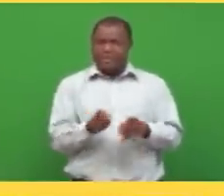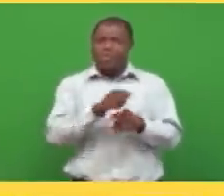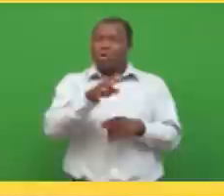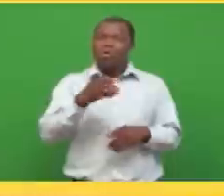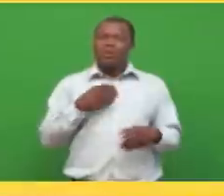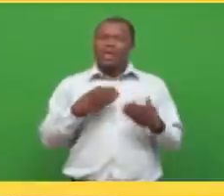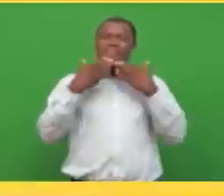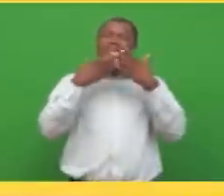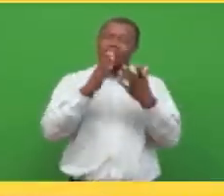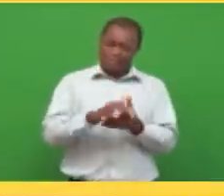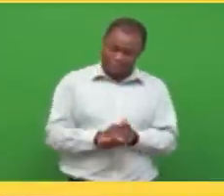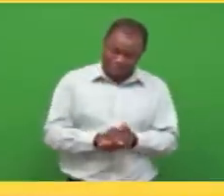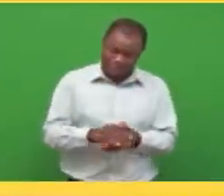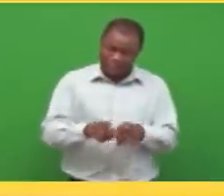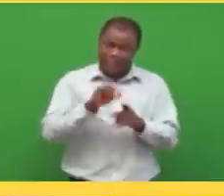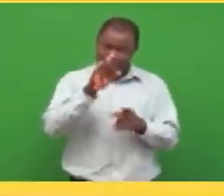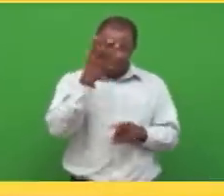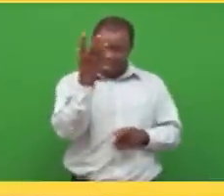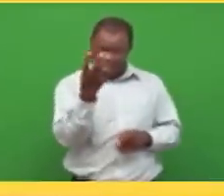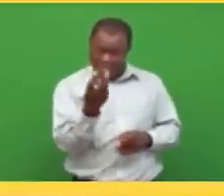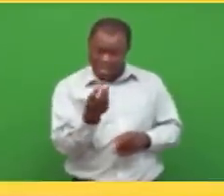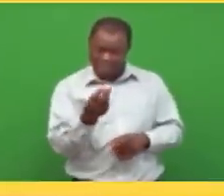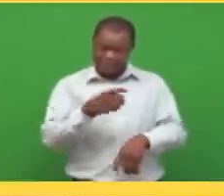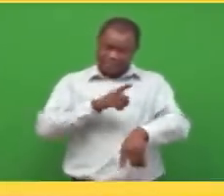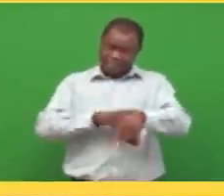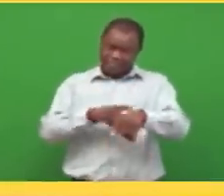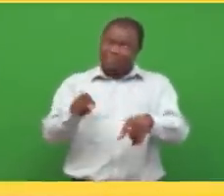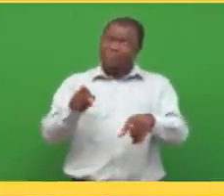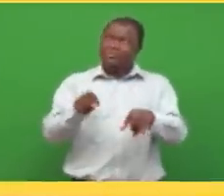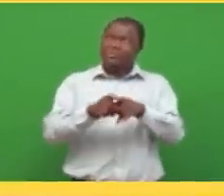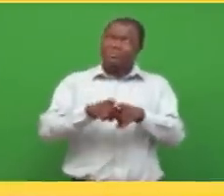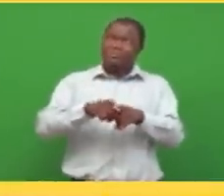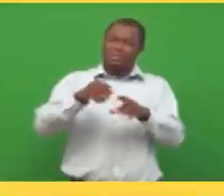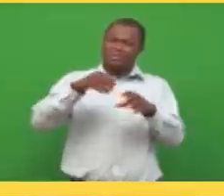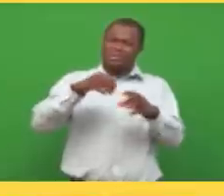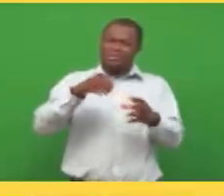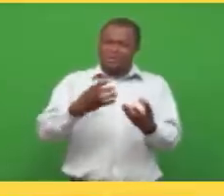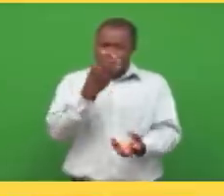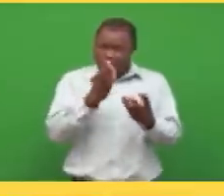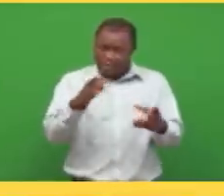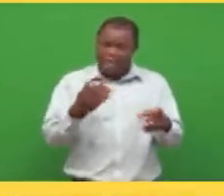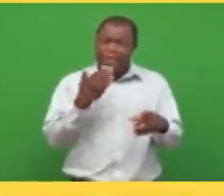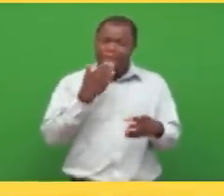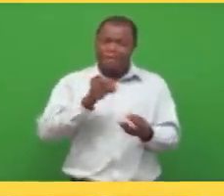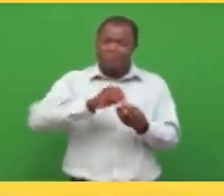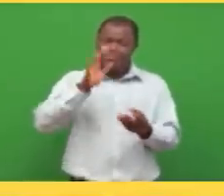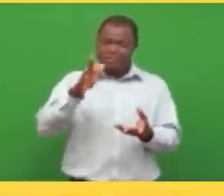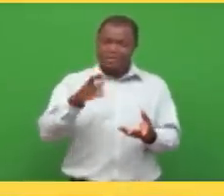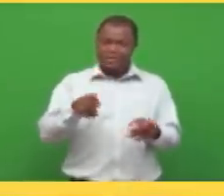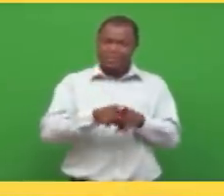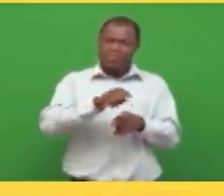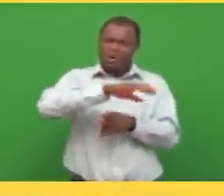rinenge richingovako. Mukabona poita utsi hapanga shaiku moto asi hazvisi zvoto